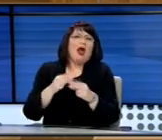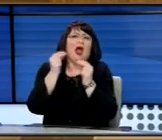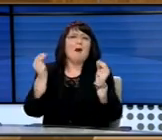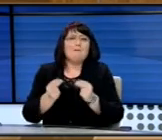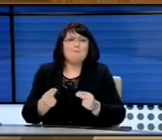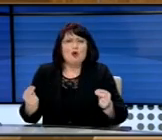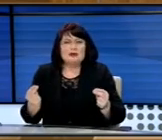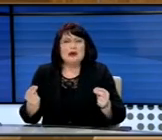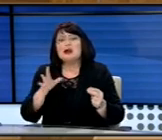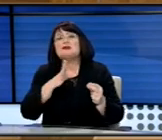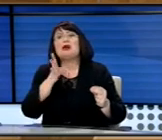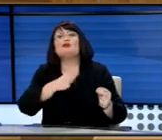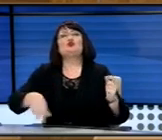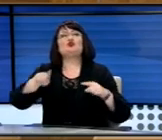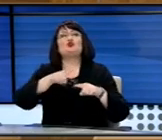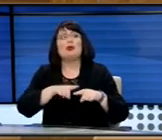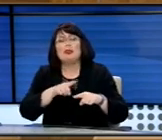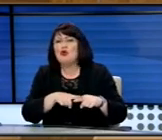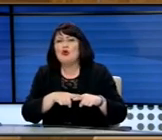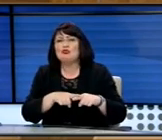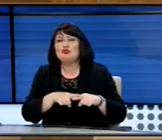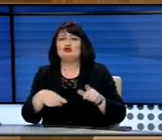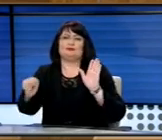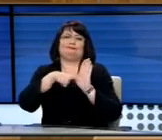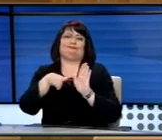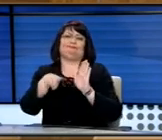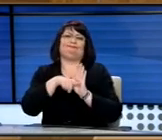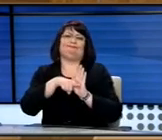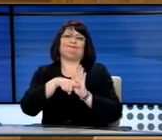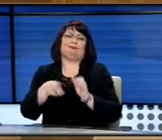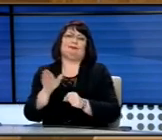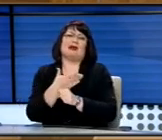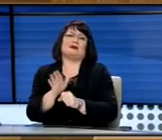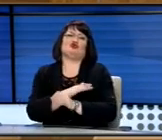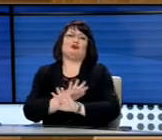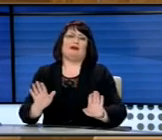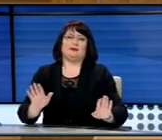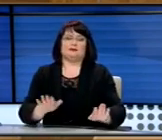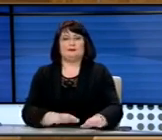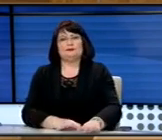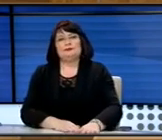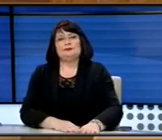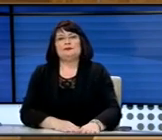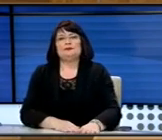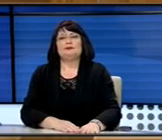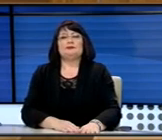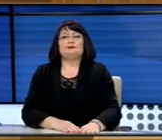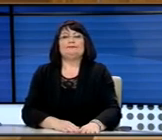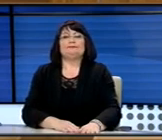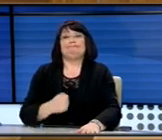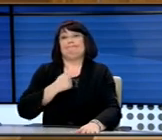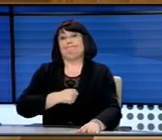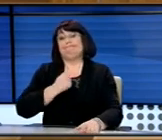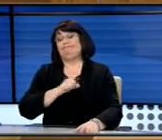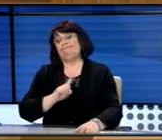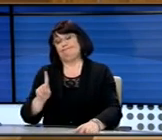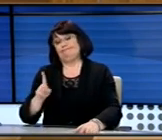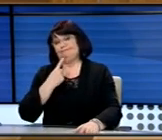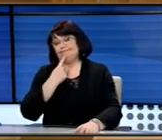αποτέλεσμα για το λαό θα είναι πάντα αρνητικό, θα είναι καταστρεπτικό. Να μην σας στεναχωρήσουμε